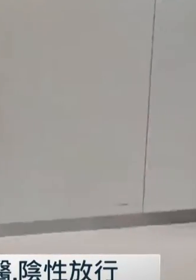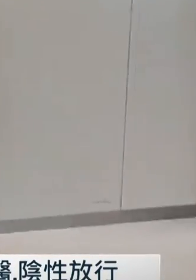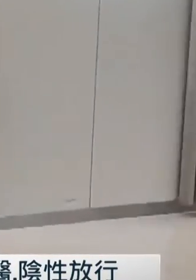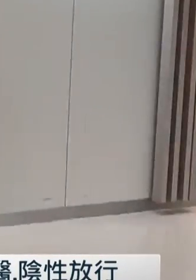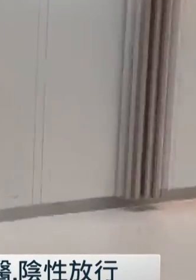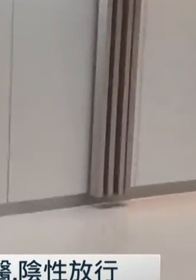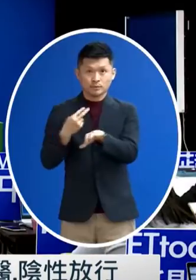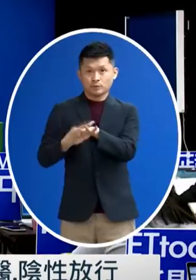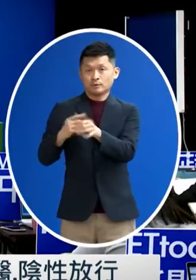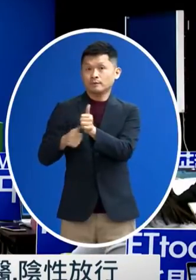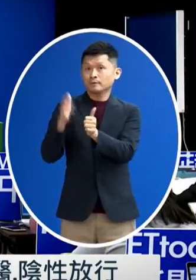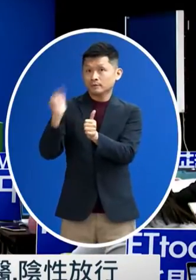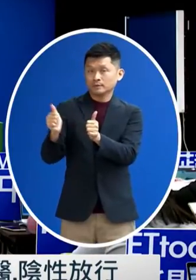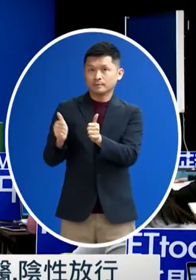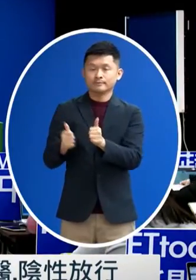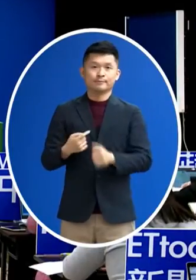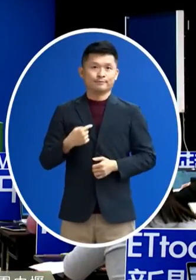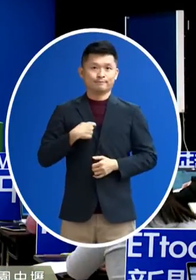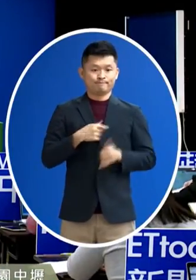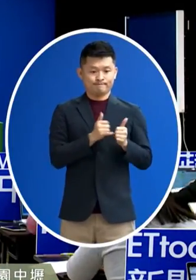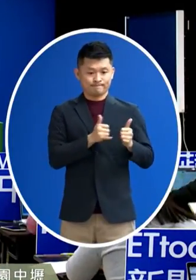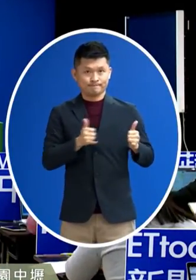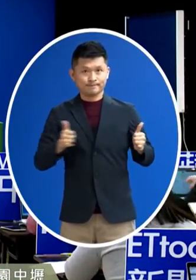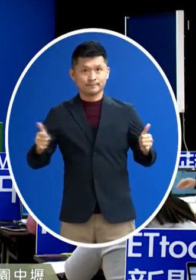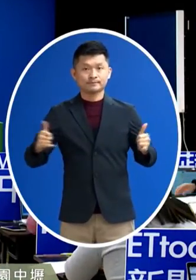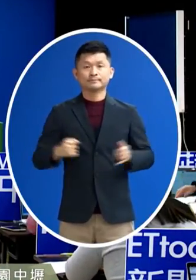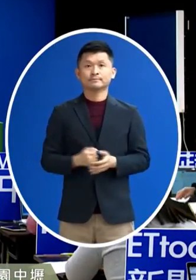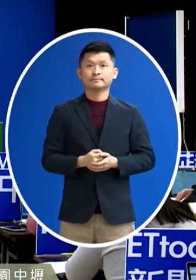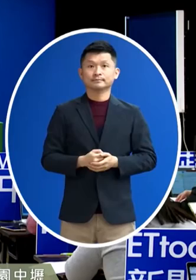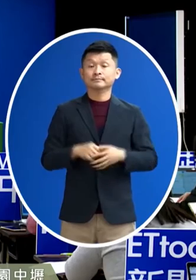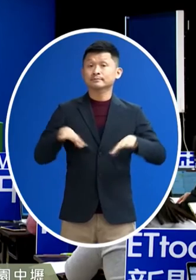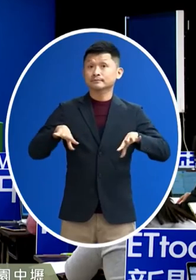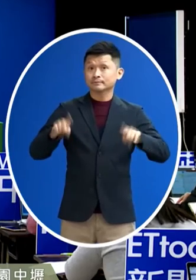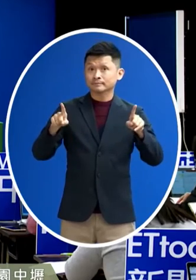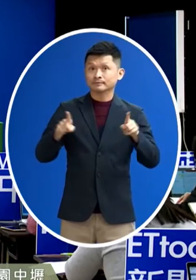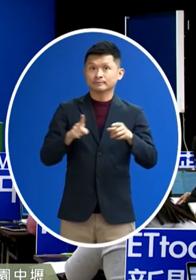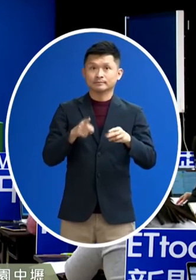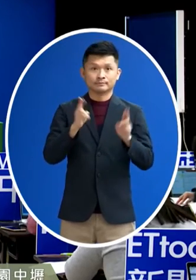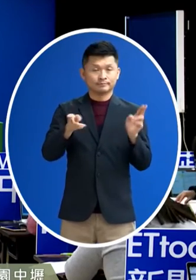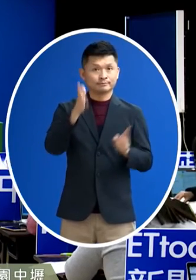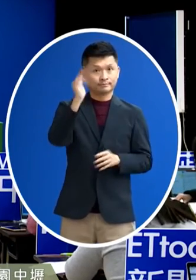境防疫效果。原讯新闻 Gilam 一顾台北市桃园中立采访报道。